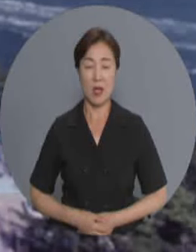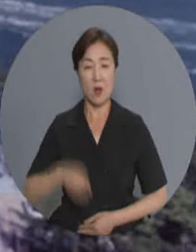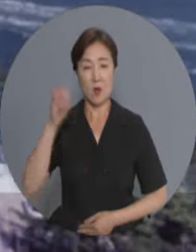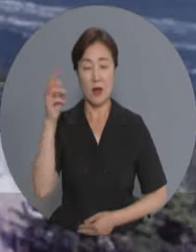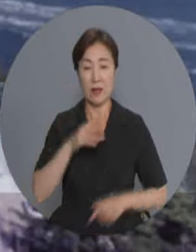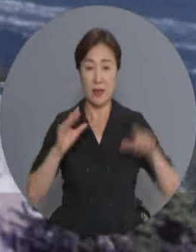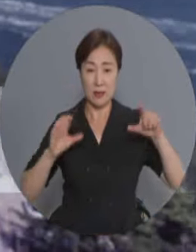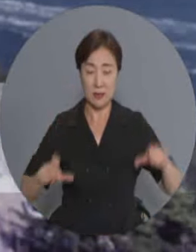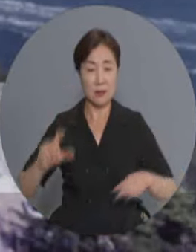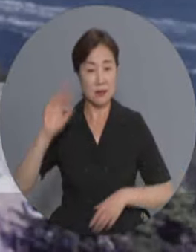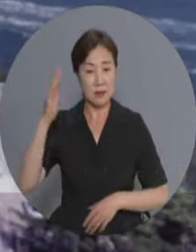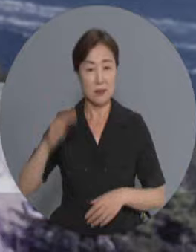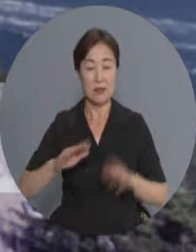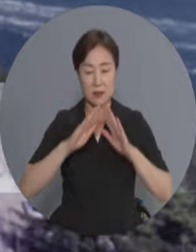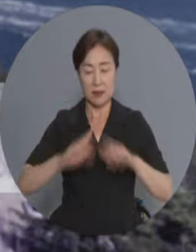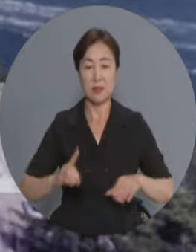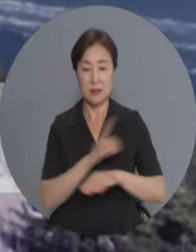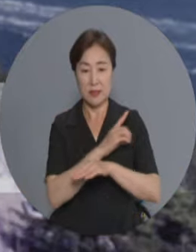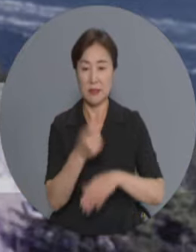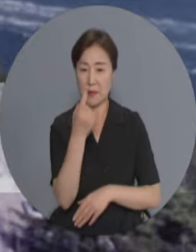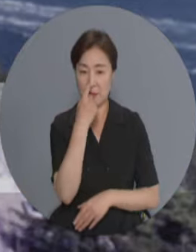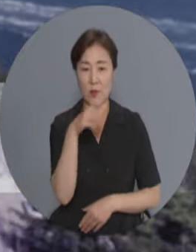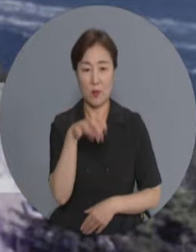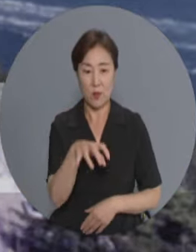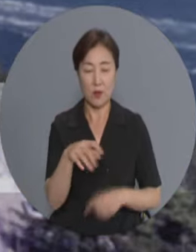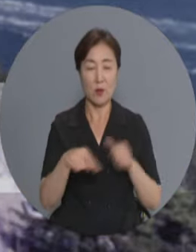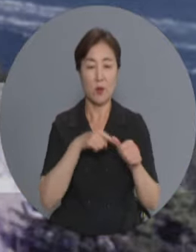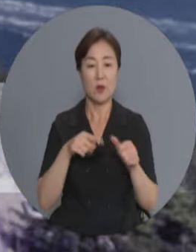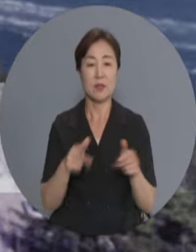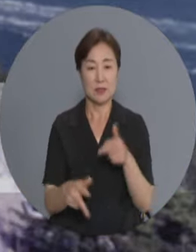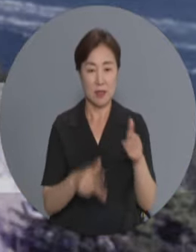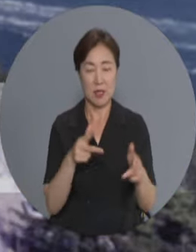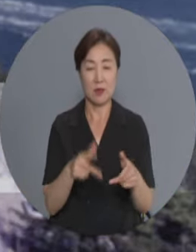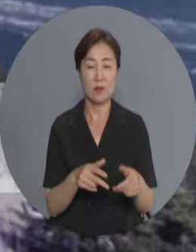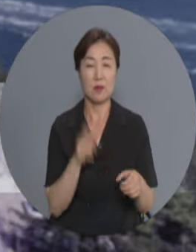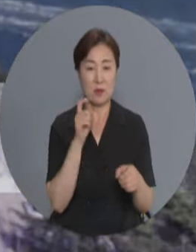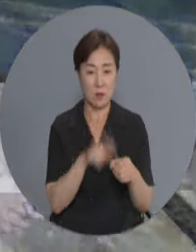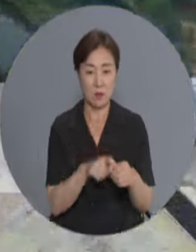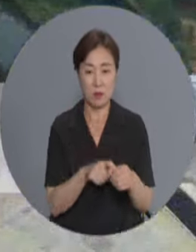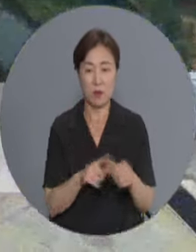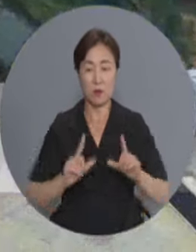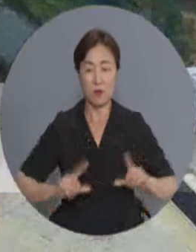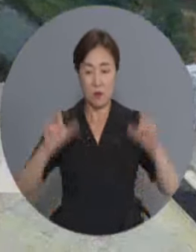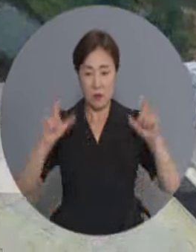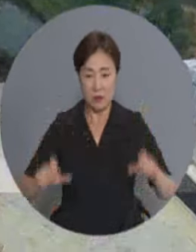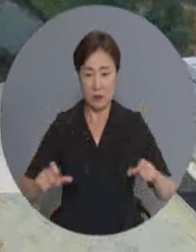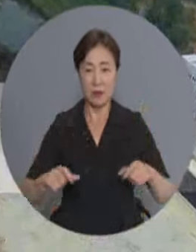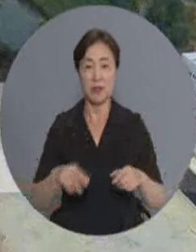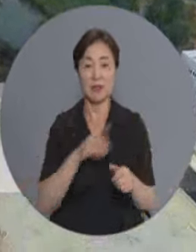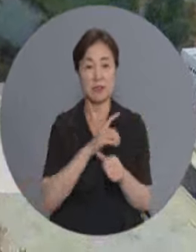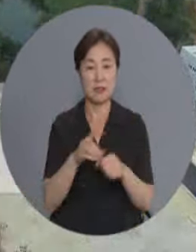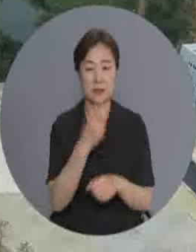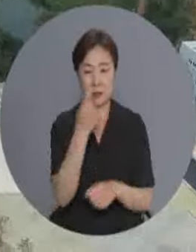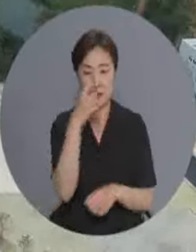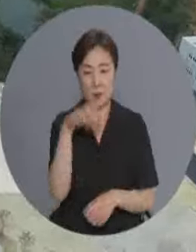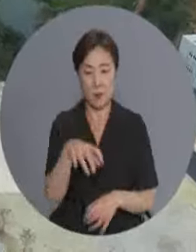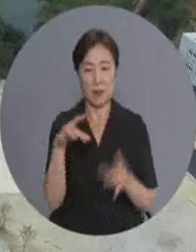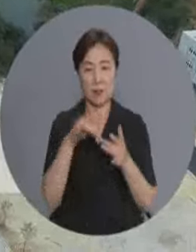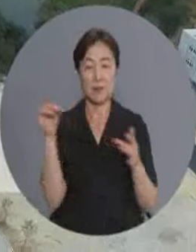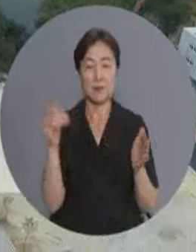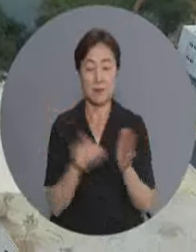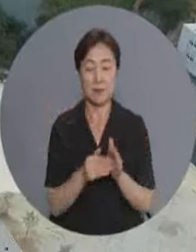광양시가 최근 전라남도 디지털 배움터 교육 사업을 위한 동북권 상설 디지털 배움터 운영 지자체로